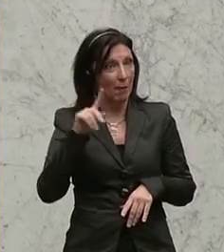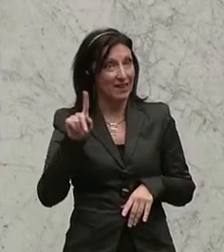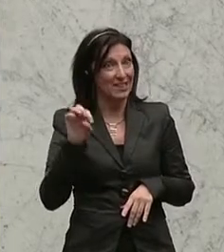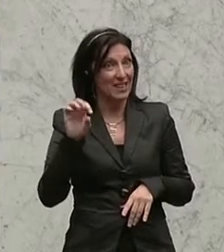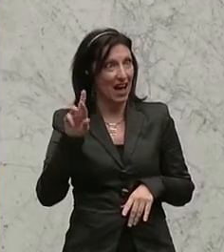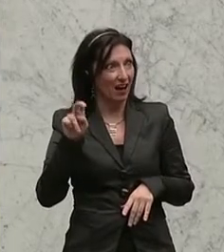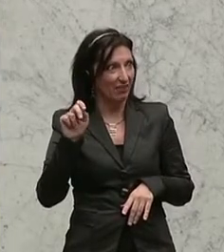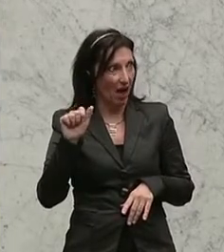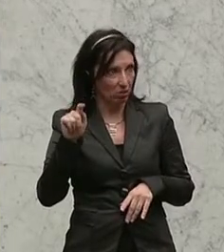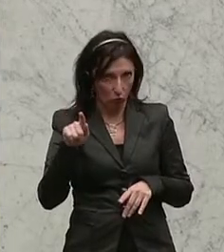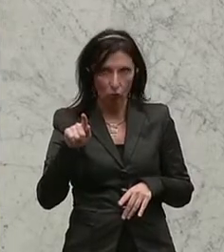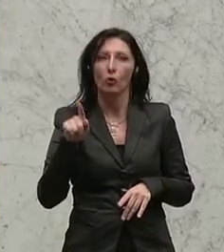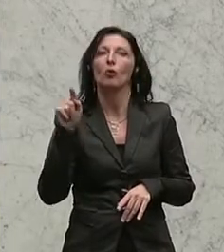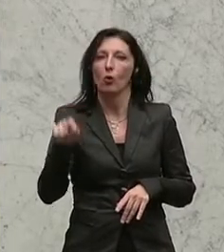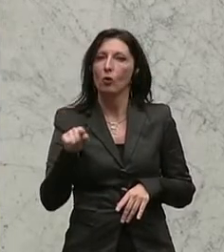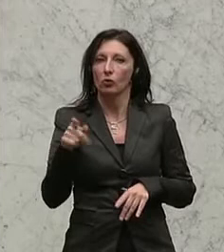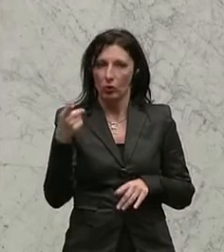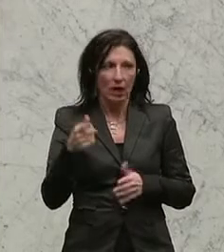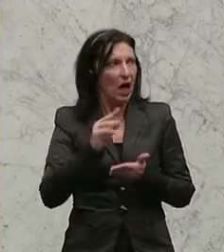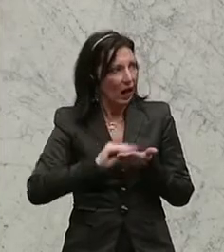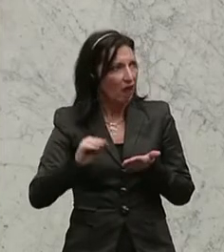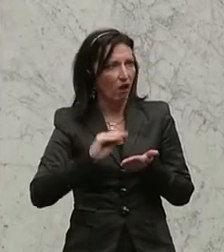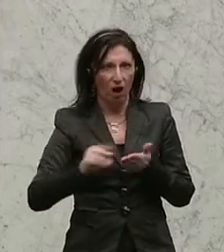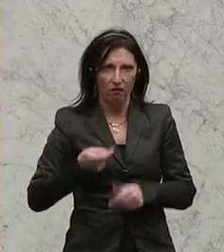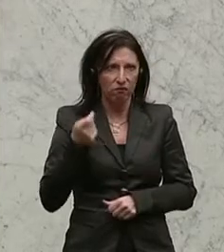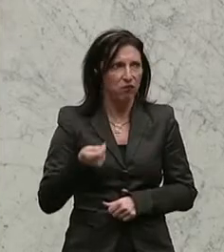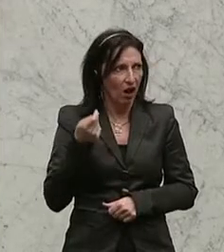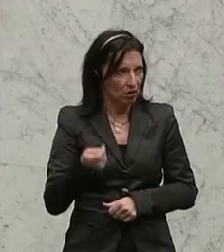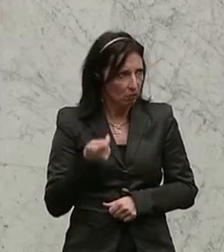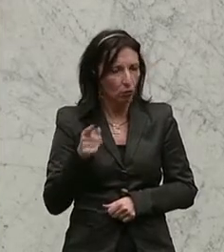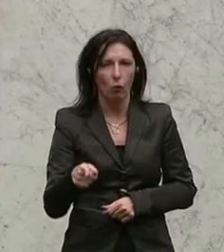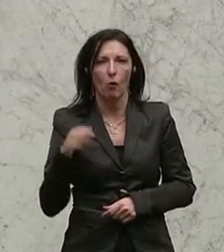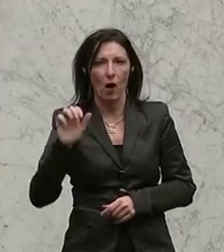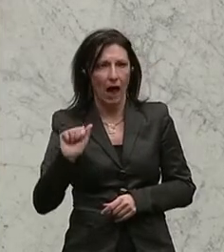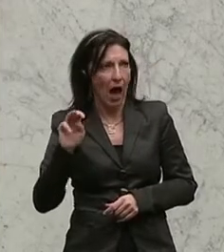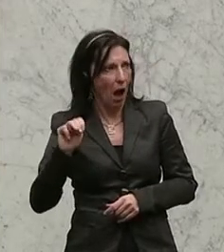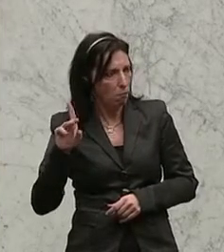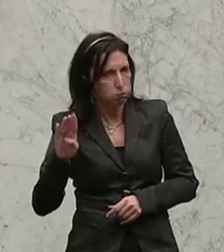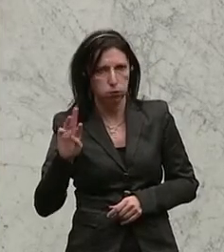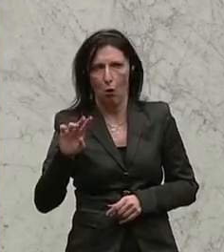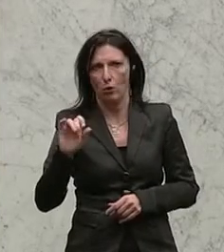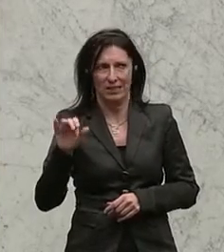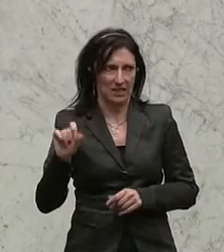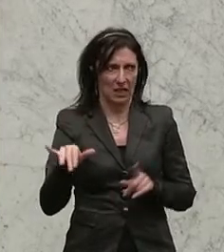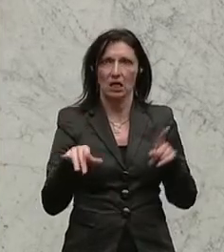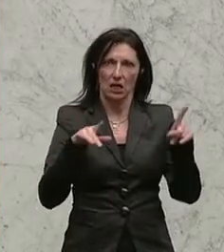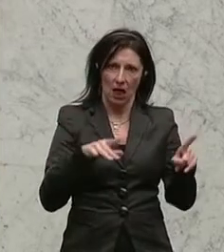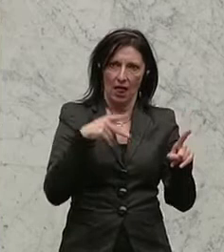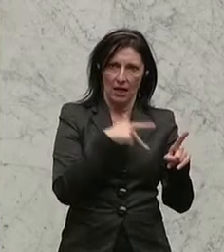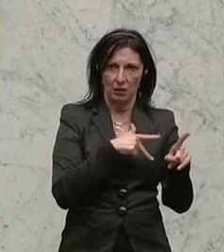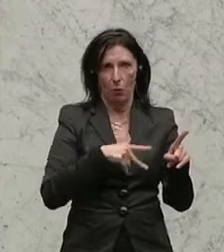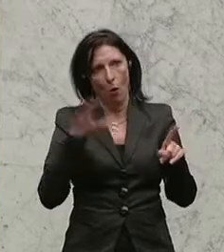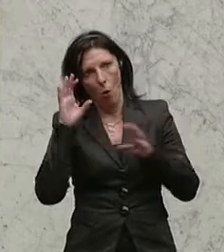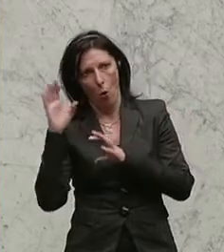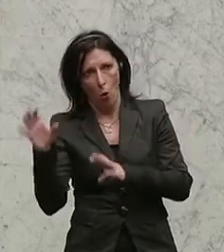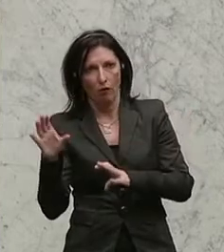finanzreferenten marx haus unter dem finanzreferent peter ambrozy jeweils sp vp der jörg haider